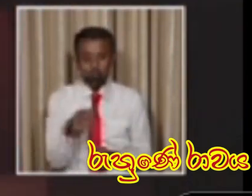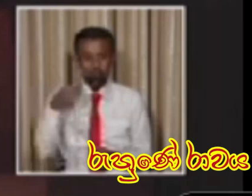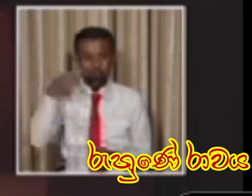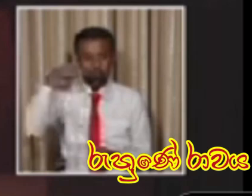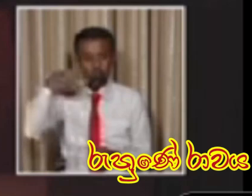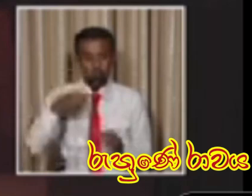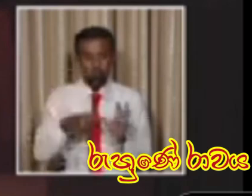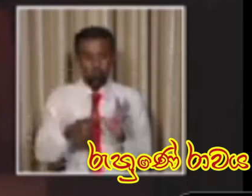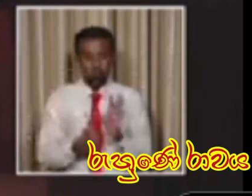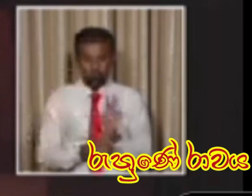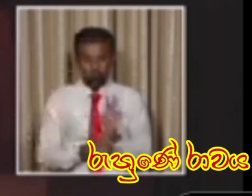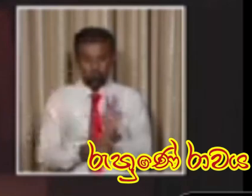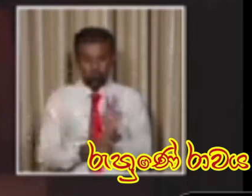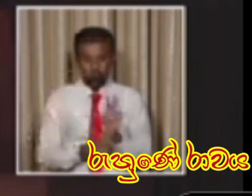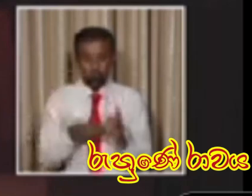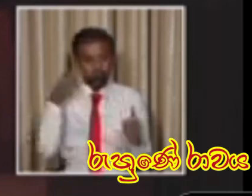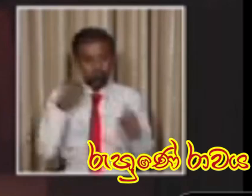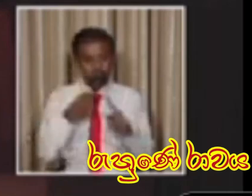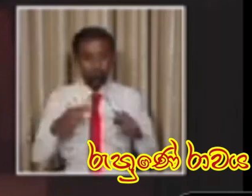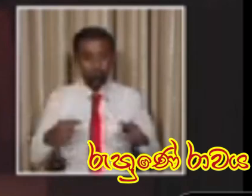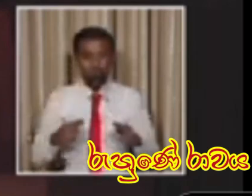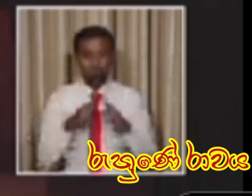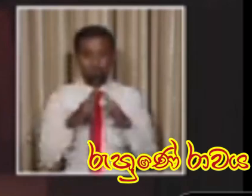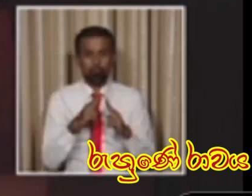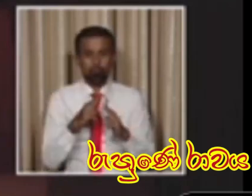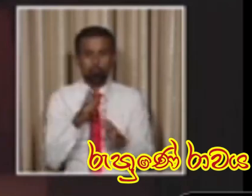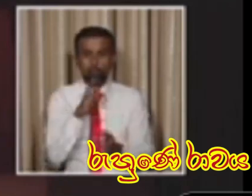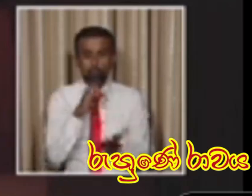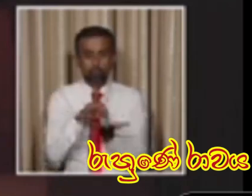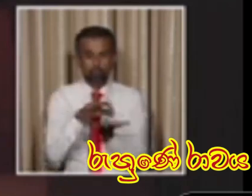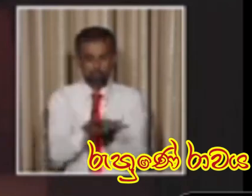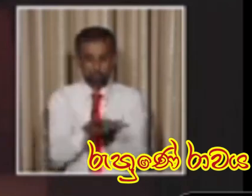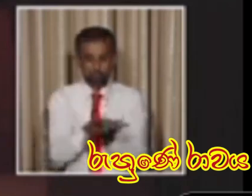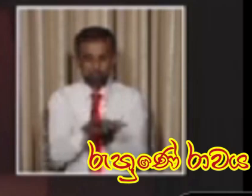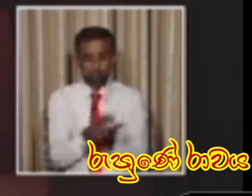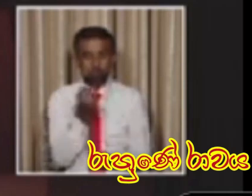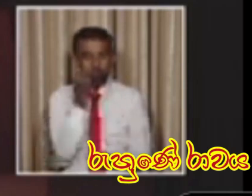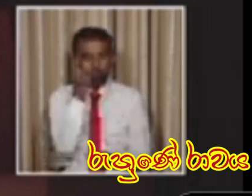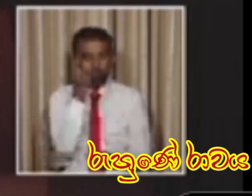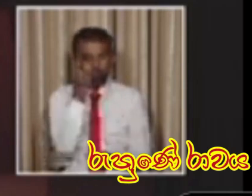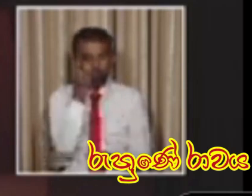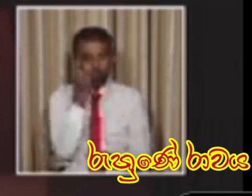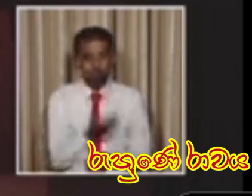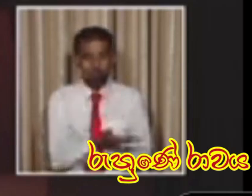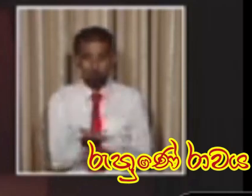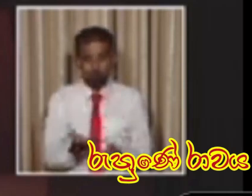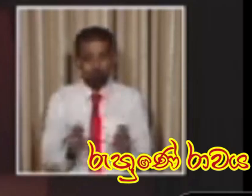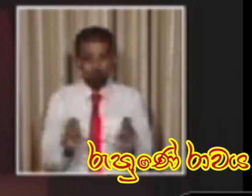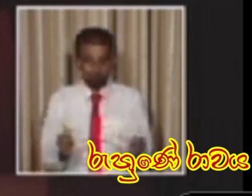පනත පිළිබඳව ශ්‍රේෂ්ඨ අධිකරණයේ තීන්දුව සහ යෝජනා මේ සභාවට ඉදිරිපත්